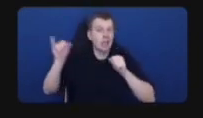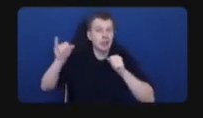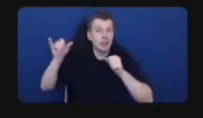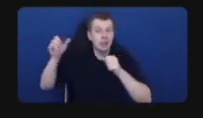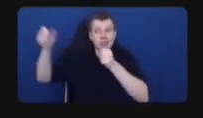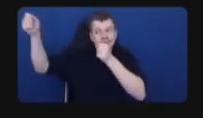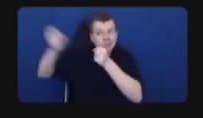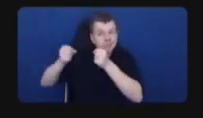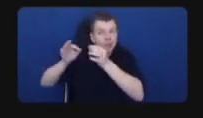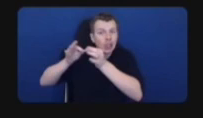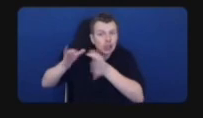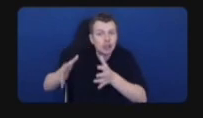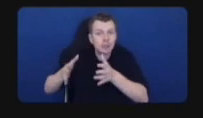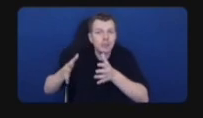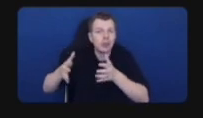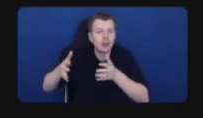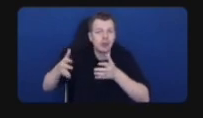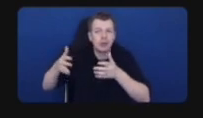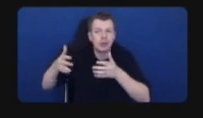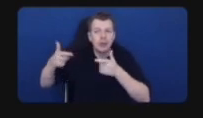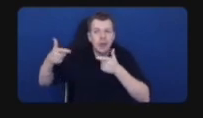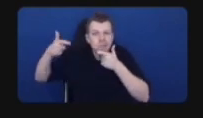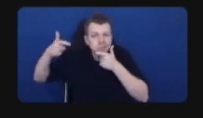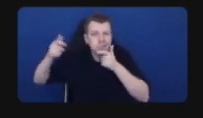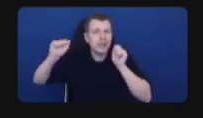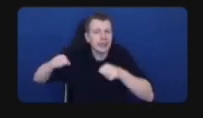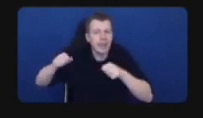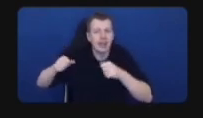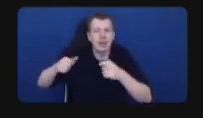我们有会多语言的员工，